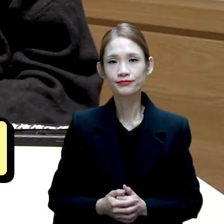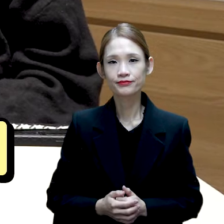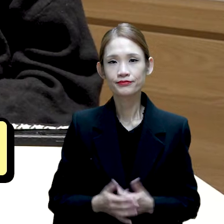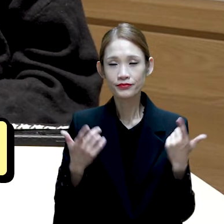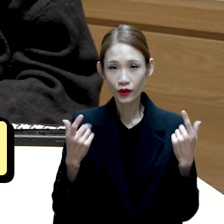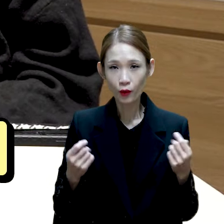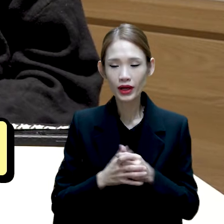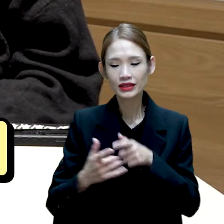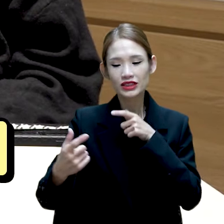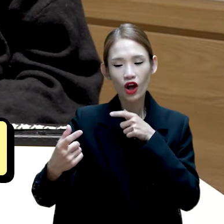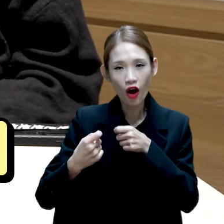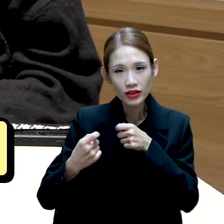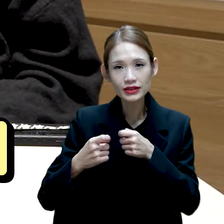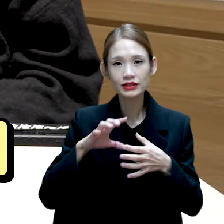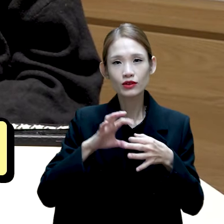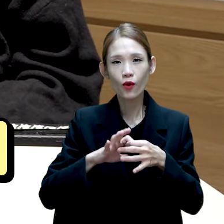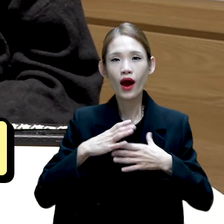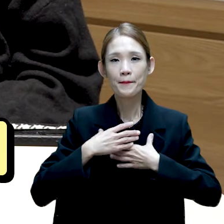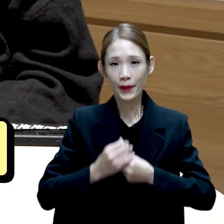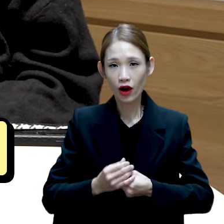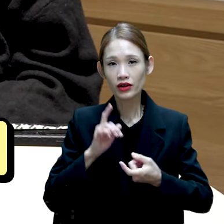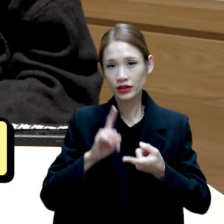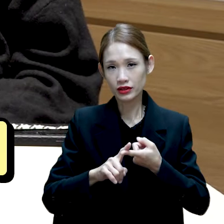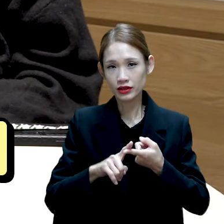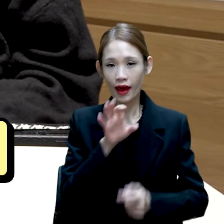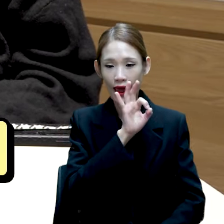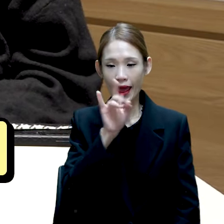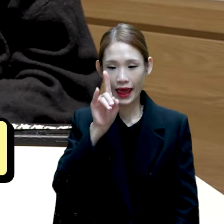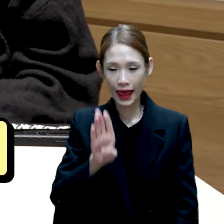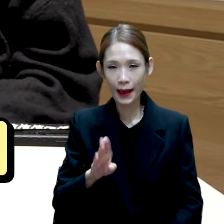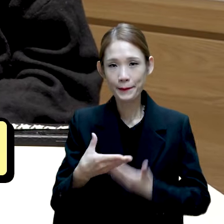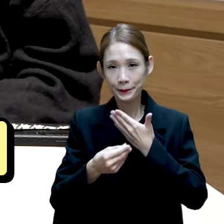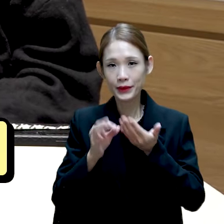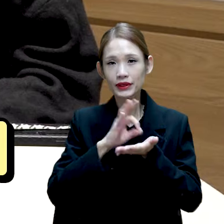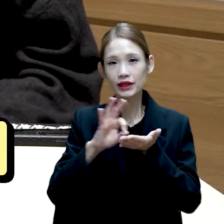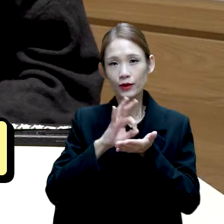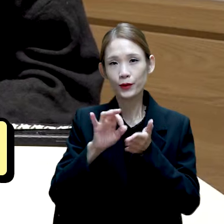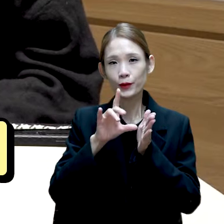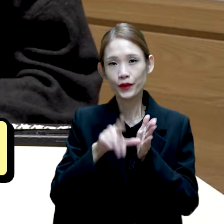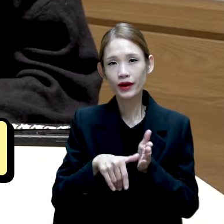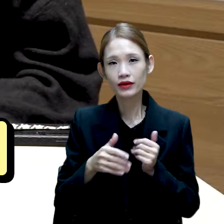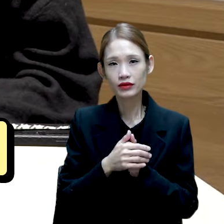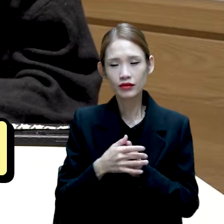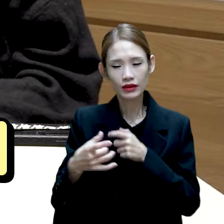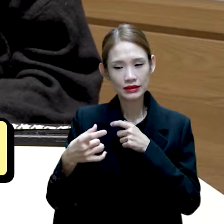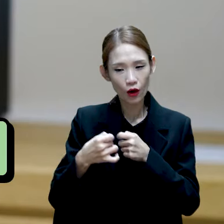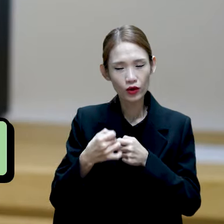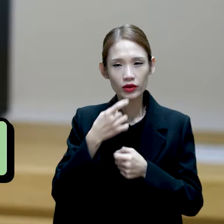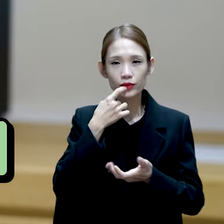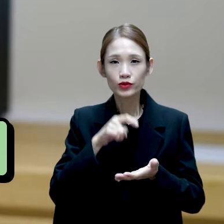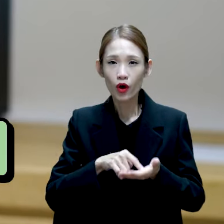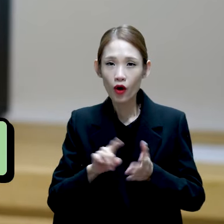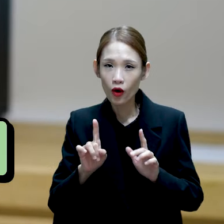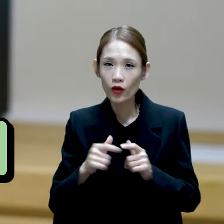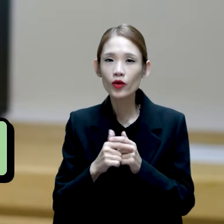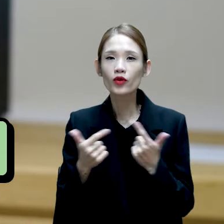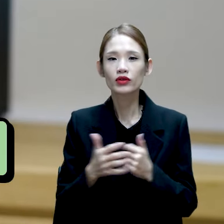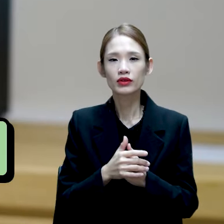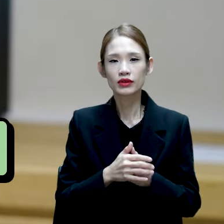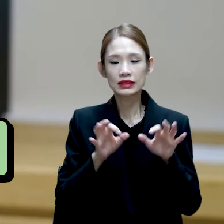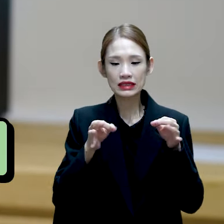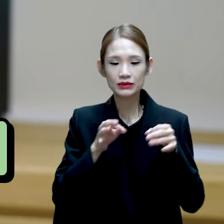그럼 접근성에 대해서 좀 얘기를 해보고 싶은데, 이제 앱을 쓰시면서 마주하는 접근성은 어떤 것 같으세요? 금융 앱마다